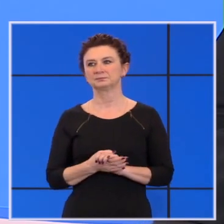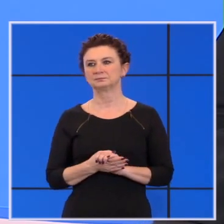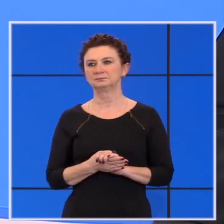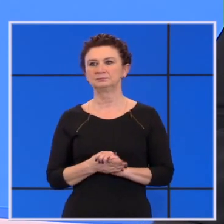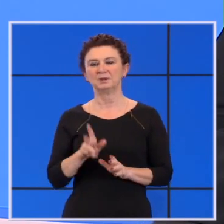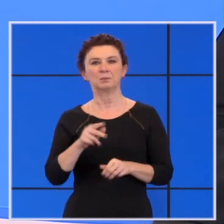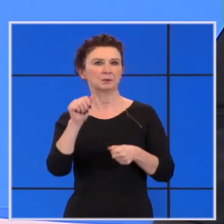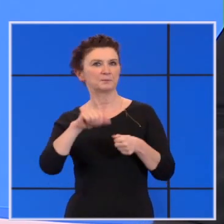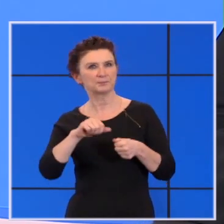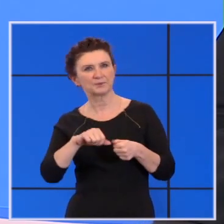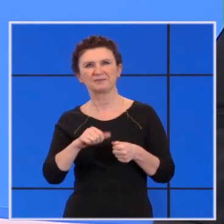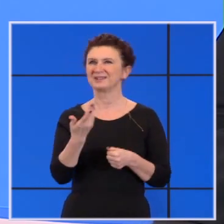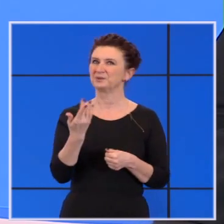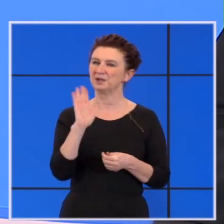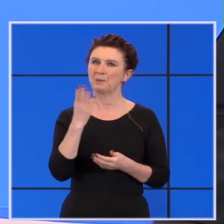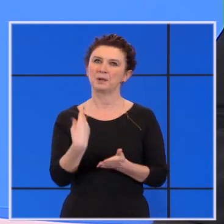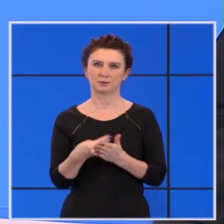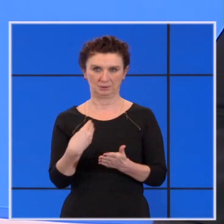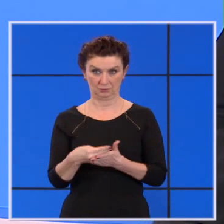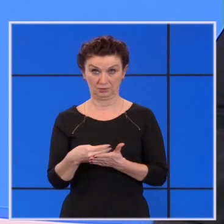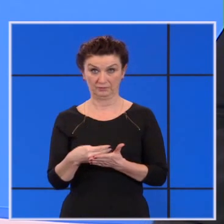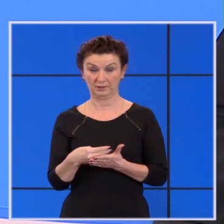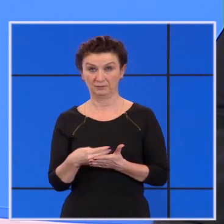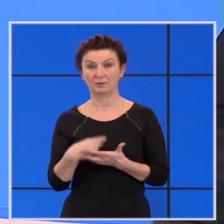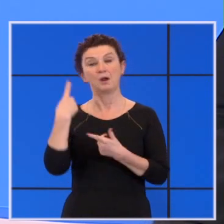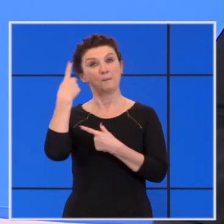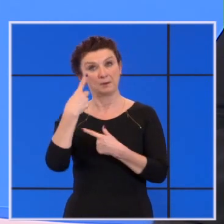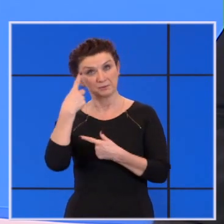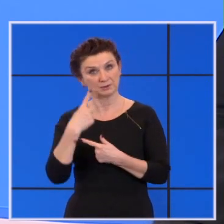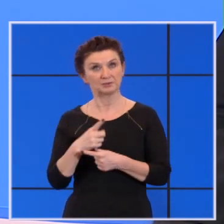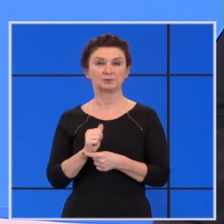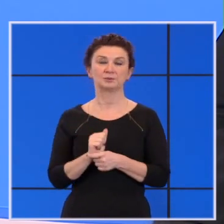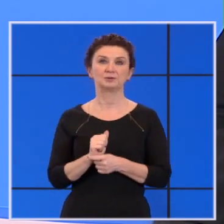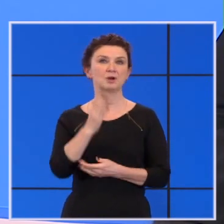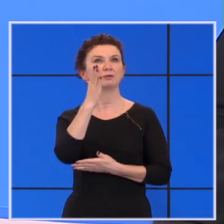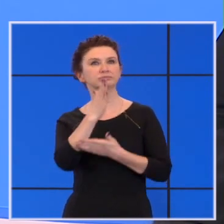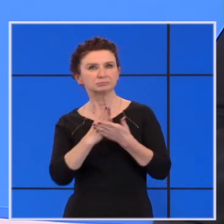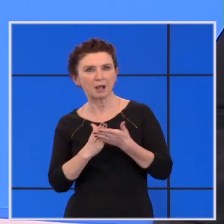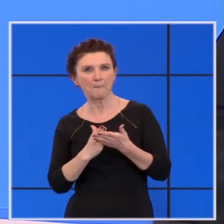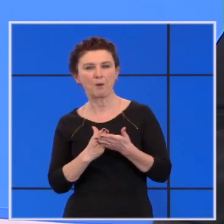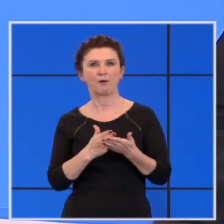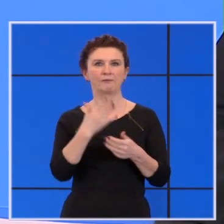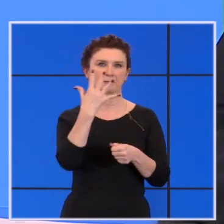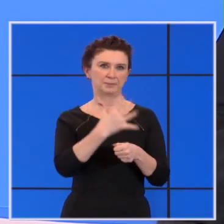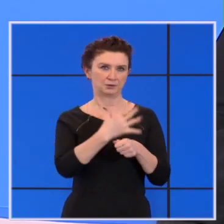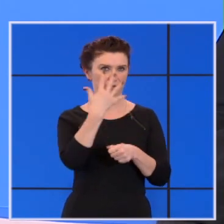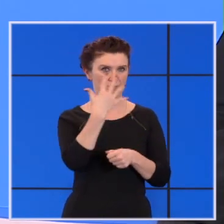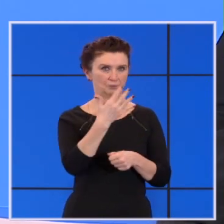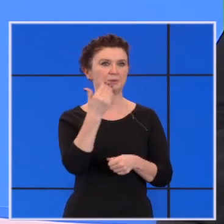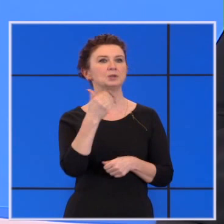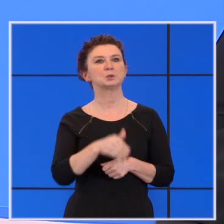i po oczywiście oszacowaniu tych strat, doszliśmy do wniosku, że podzielimy się kosztami naprawy mostu, czyli 55 milionów